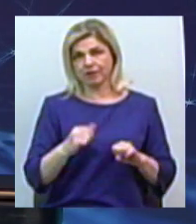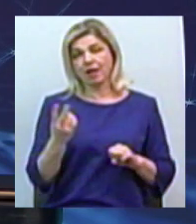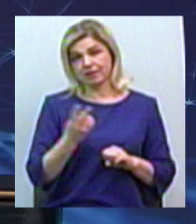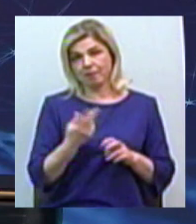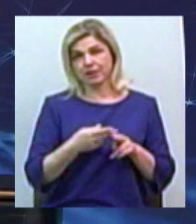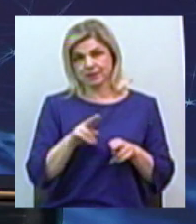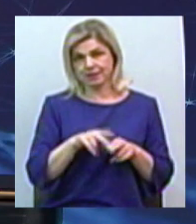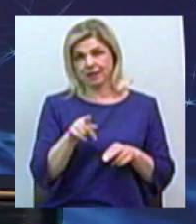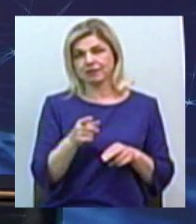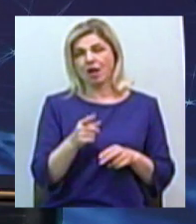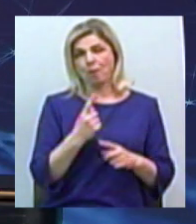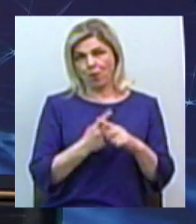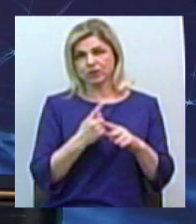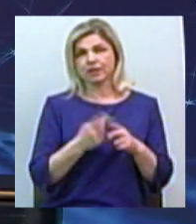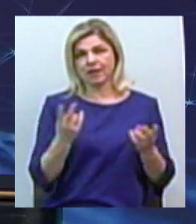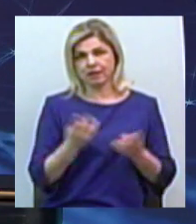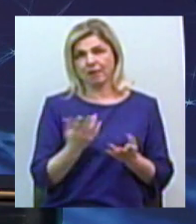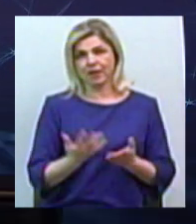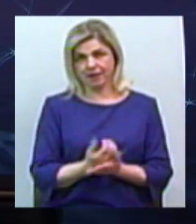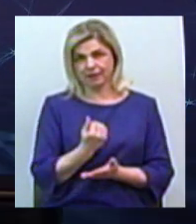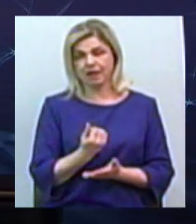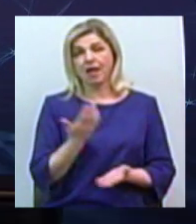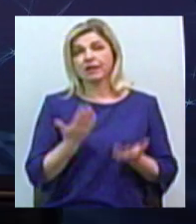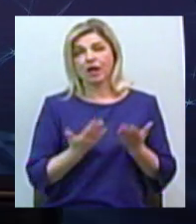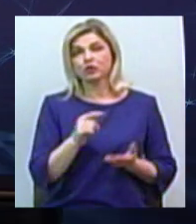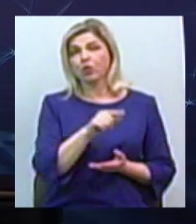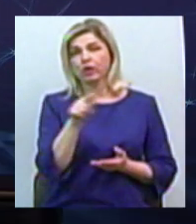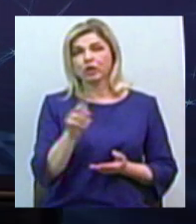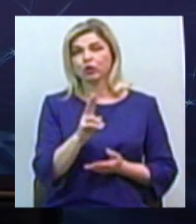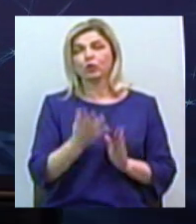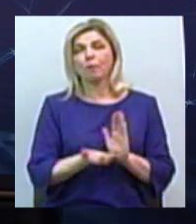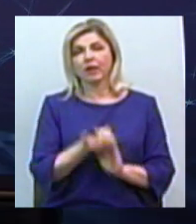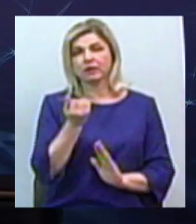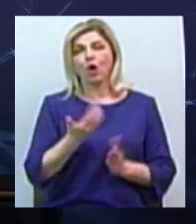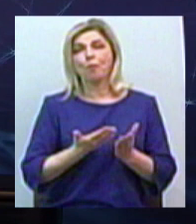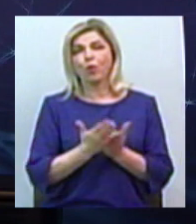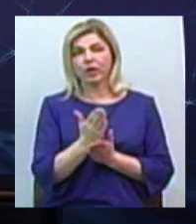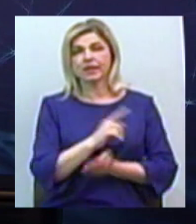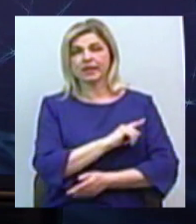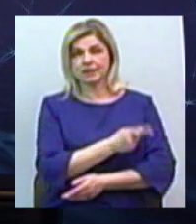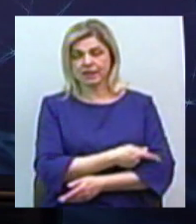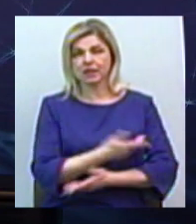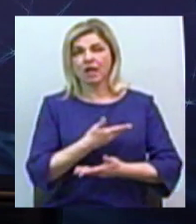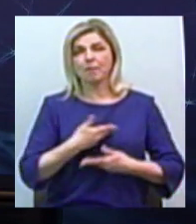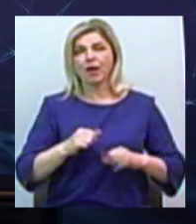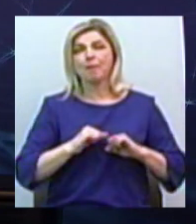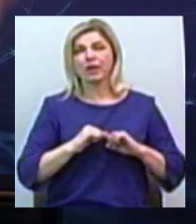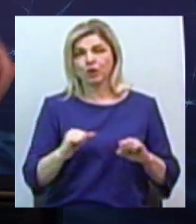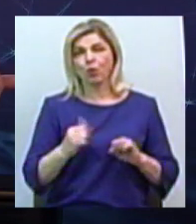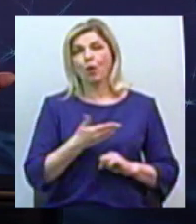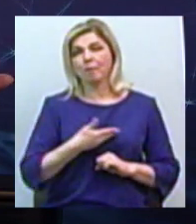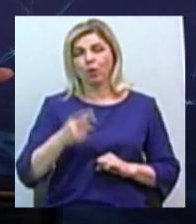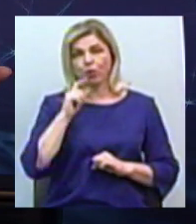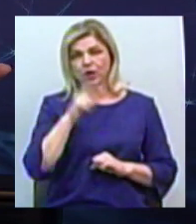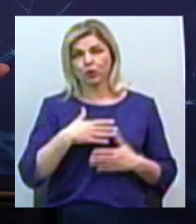зачепитися. Позитив треба знайти, правильно? Тобто, якщо ті, хто підтримують одну політичну силу, ми патріоти України, ми Україну любимо, ми,